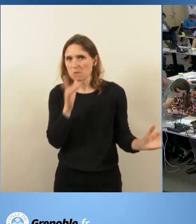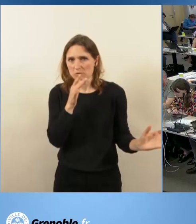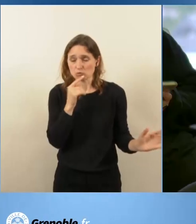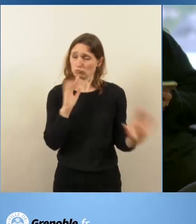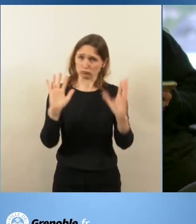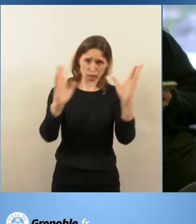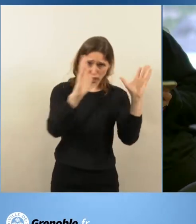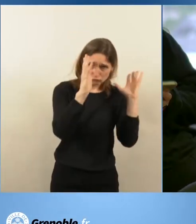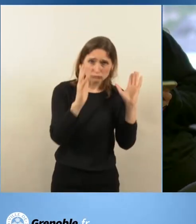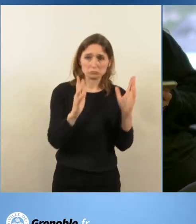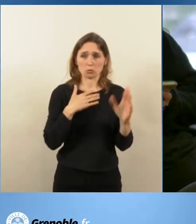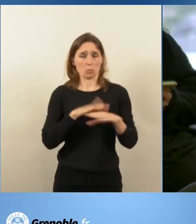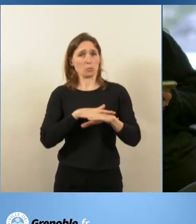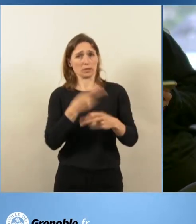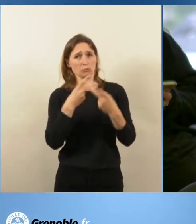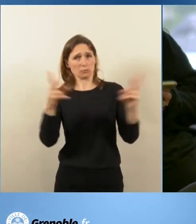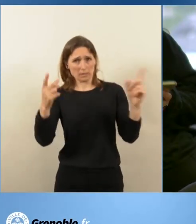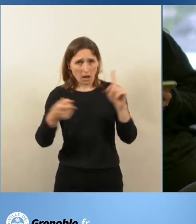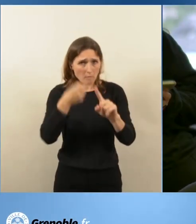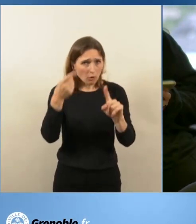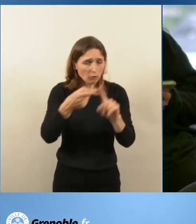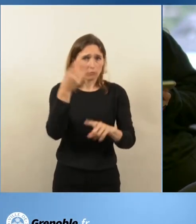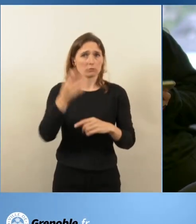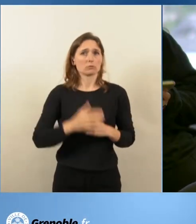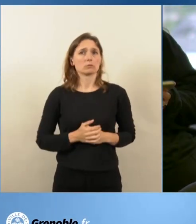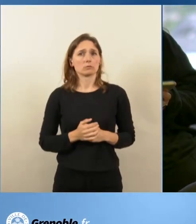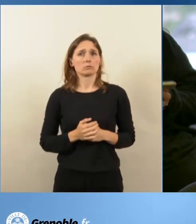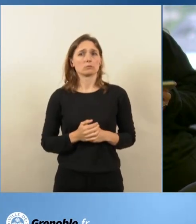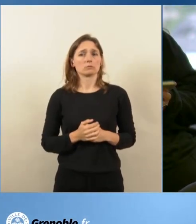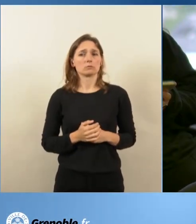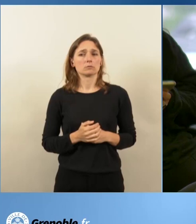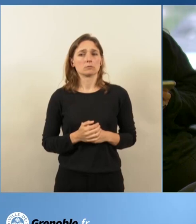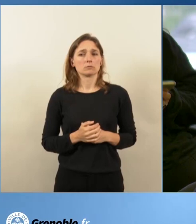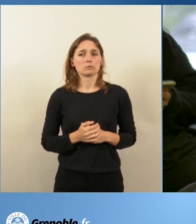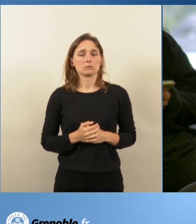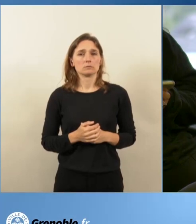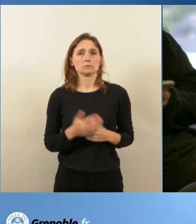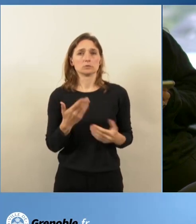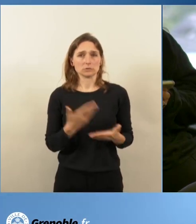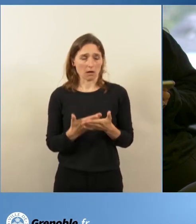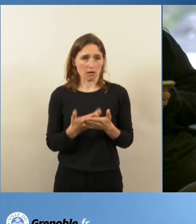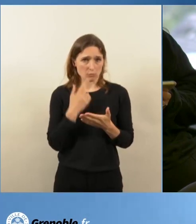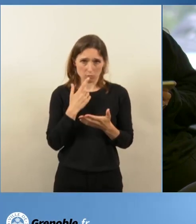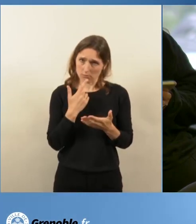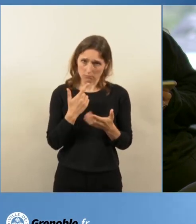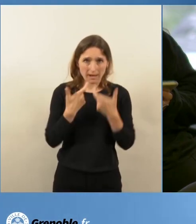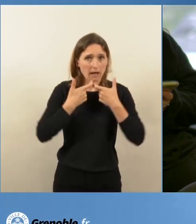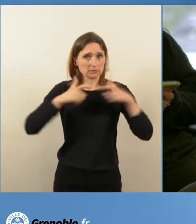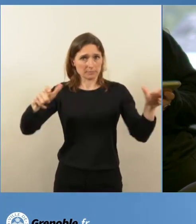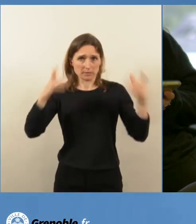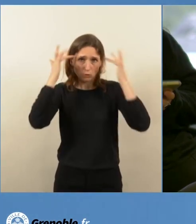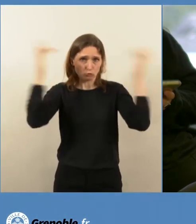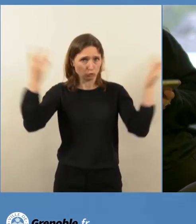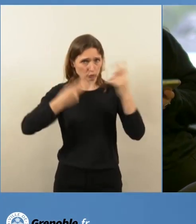et on vous félicite de cette politique publique importante qui porte une une condition nécessaire en termes d'accès à la culture